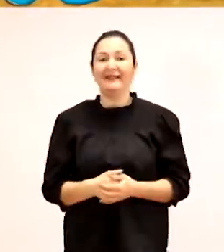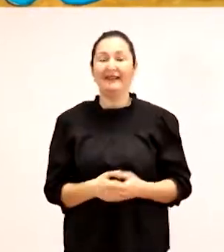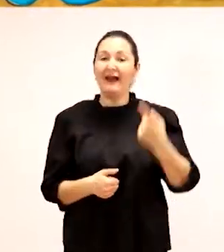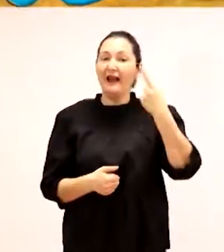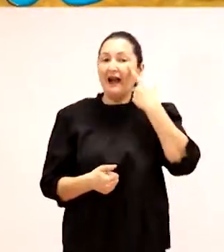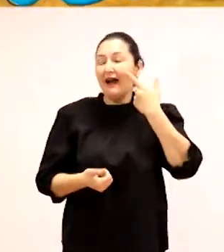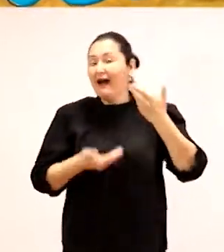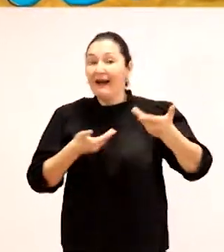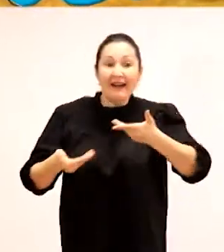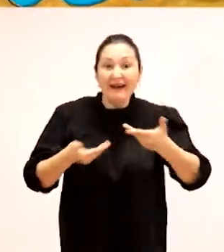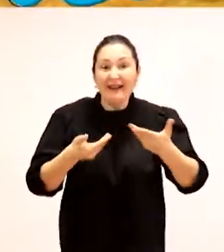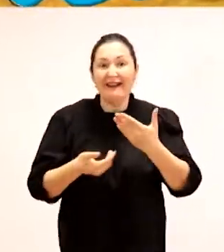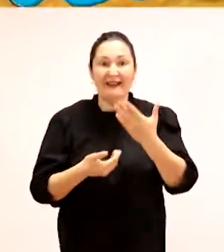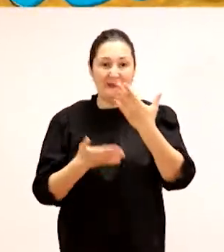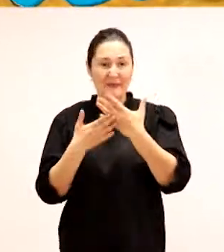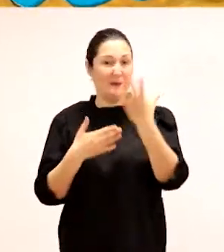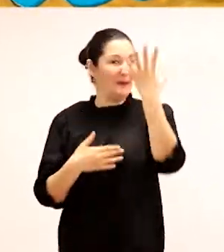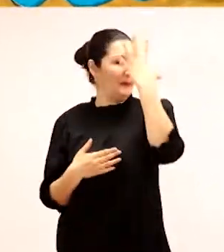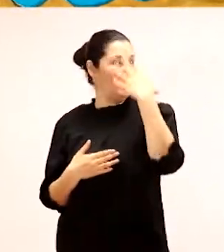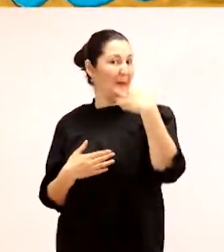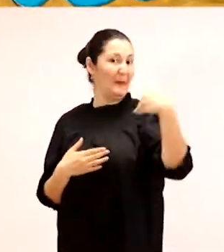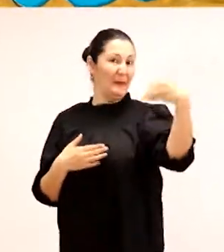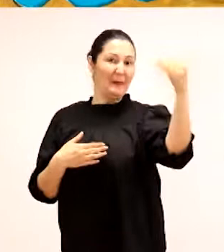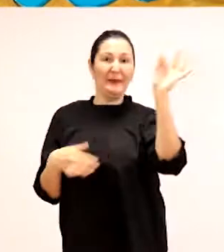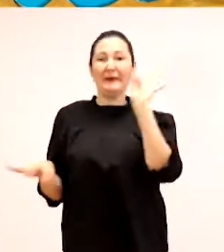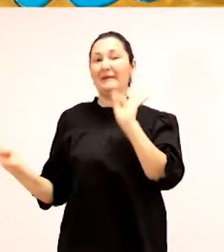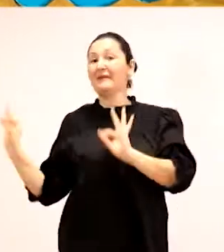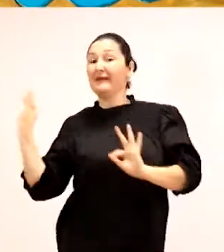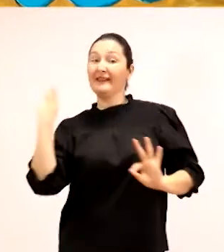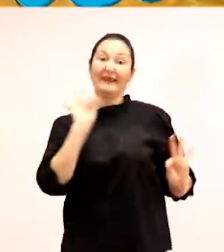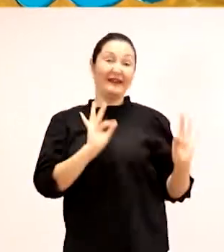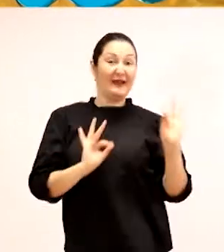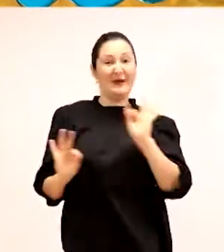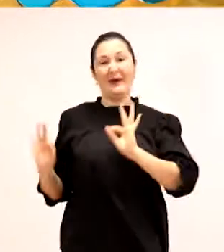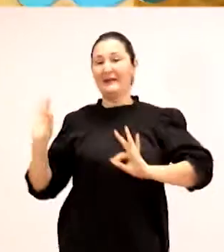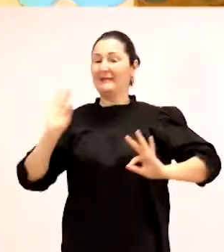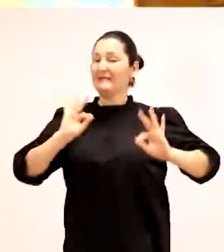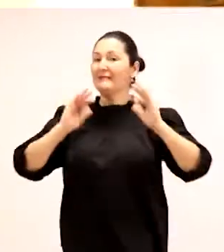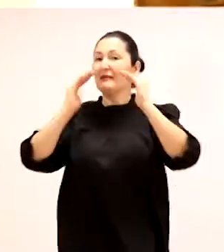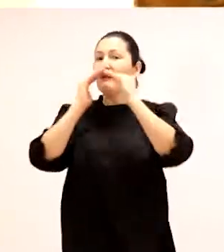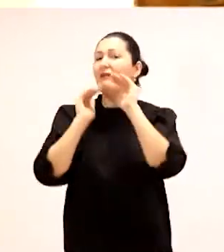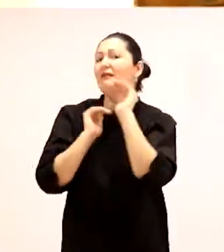Идет лисичка-сестричка, постучала в окошко и спрашивает.